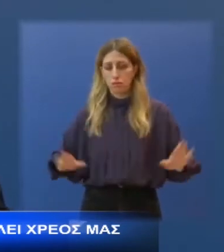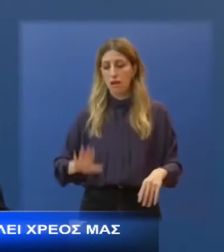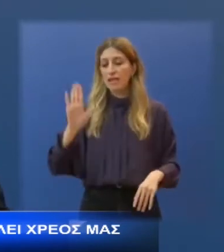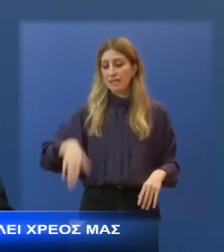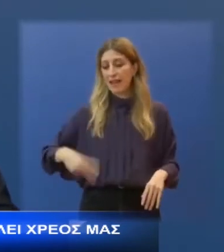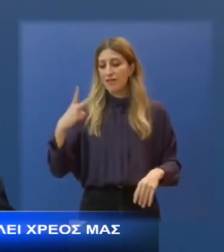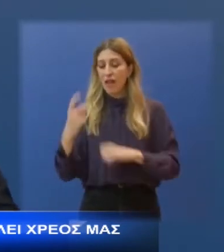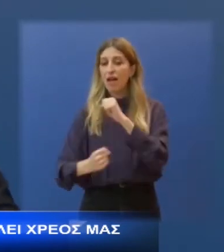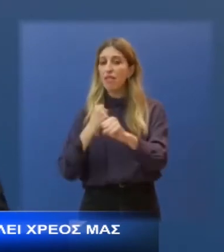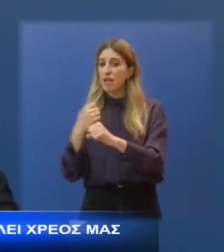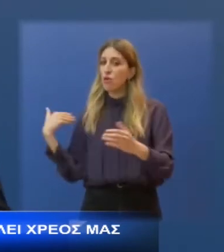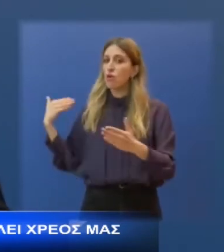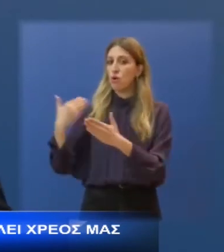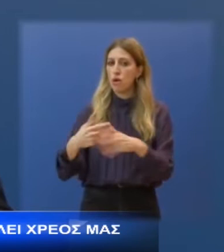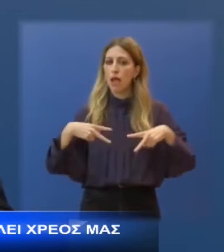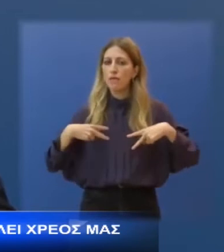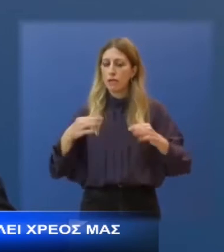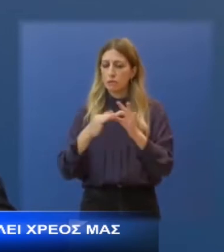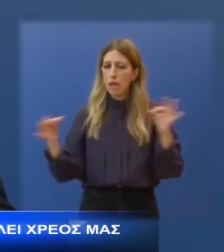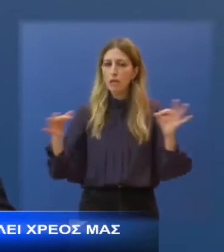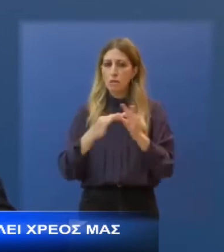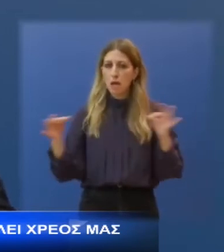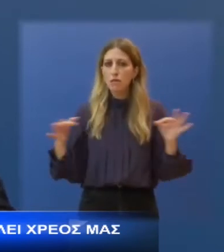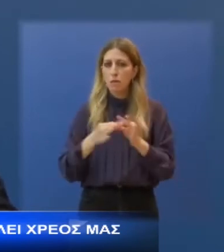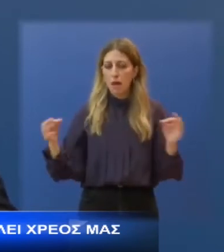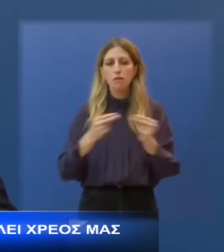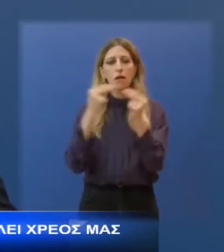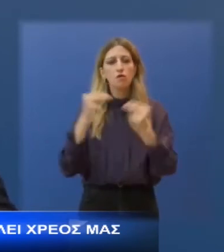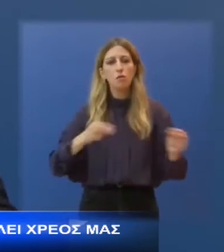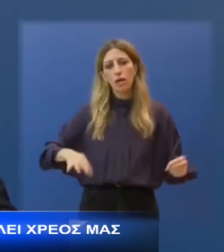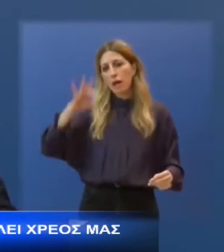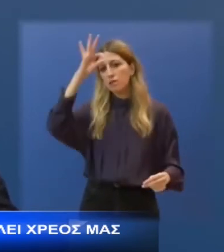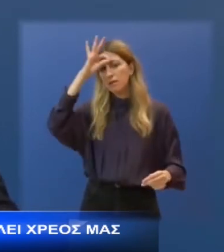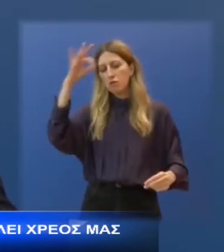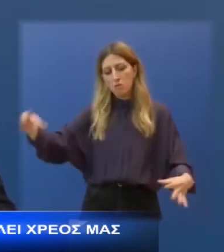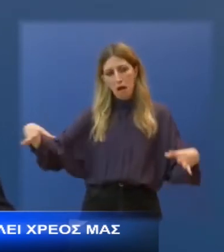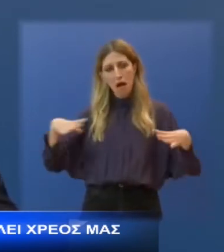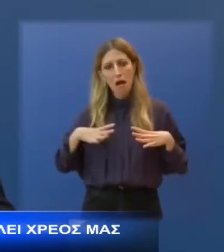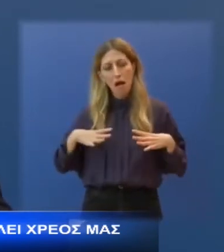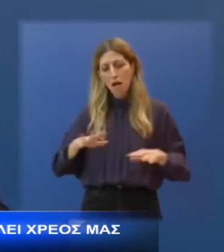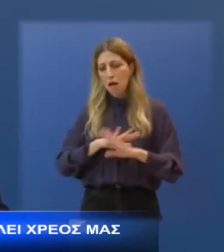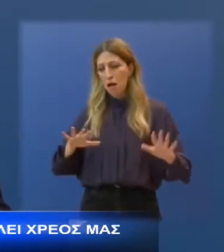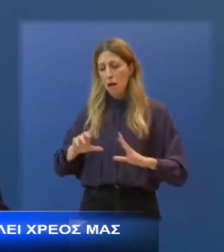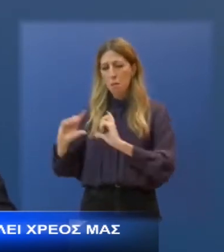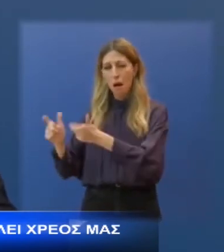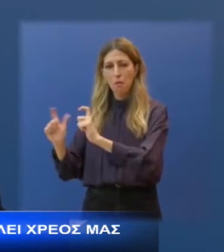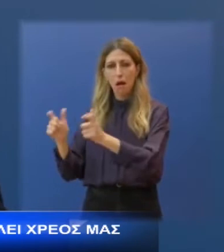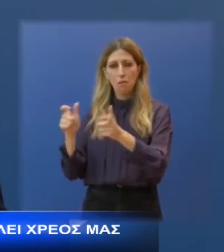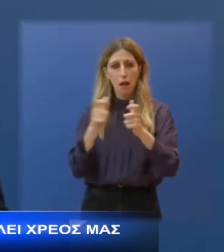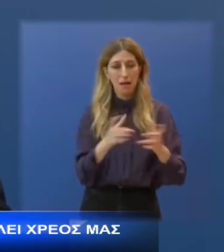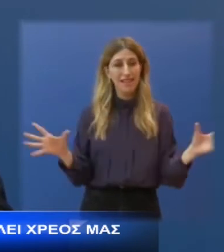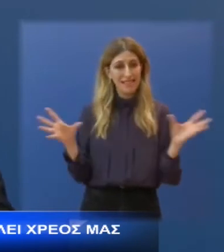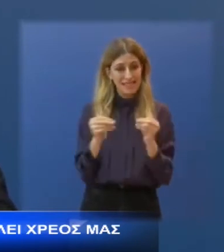ουσιαστικά ώστε να καταφέρει η Ελλάς να οδηγηθεί γρήγορα στον εντοπισμό και στη σύλληψη των 9 από τους 11 υπόπτους της δολοφονίας